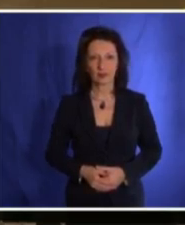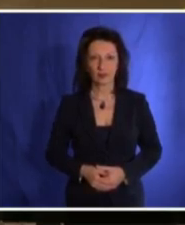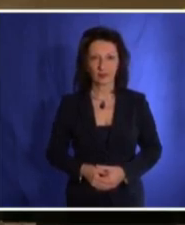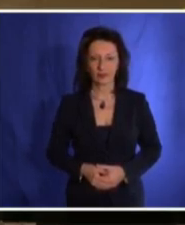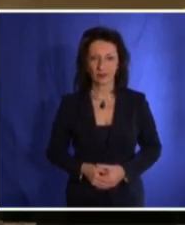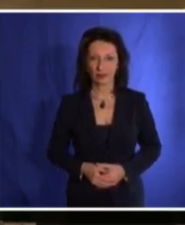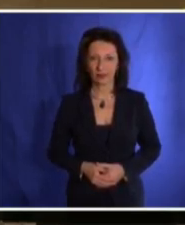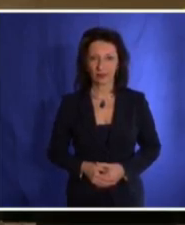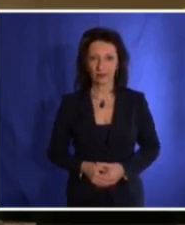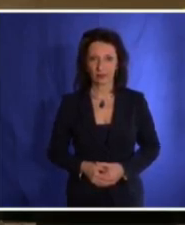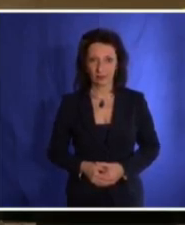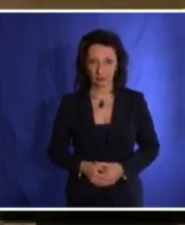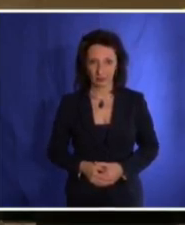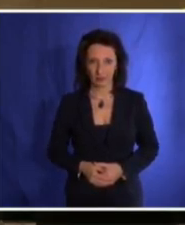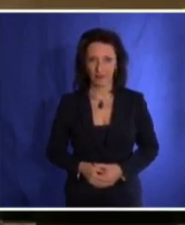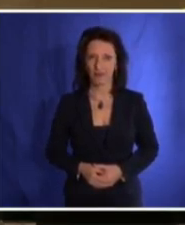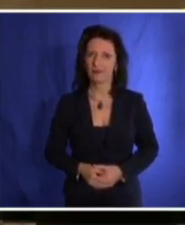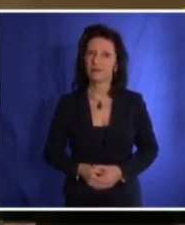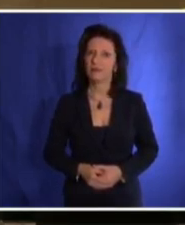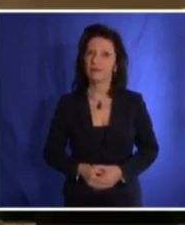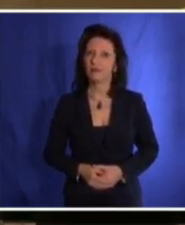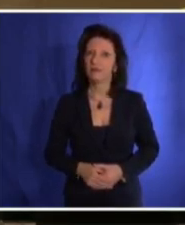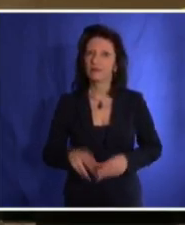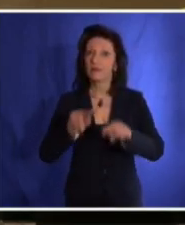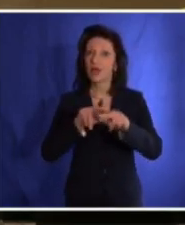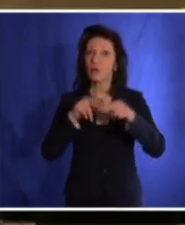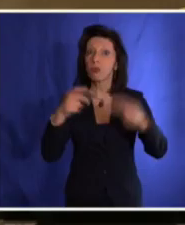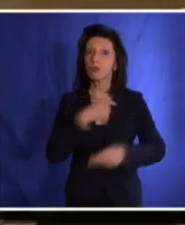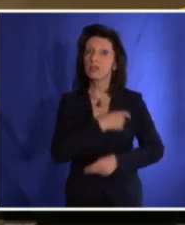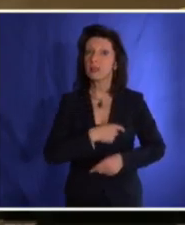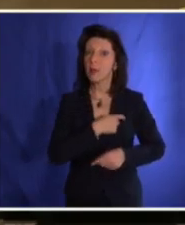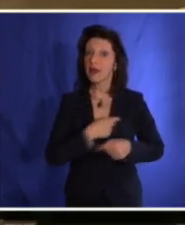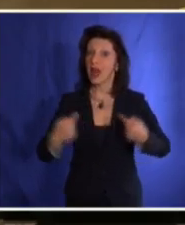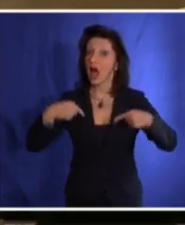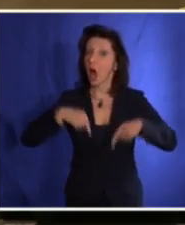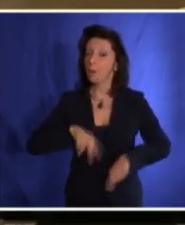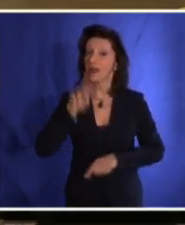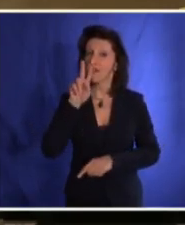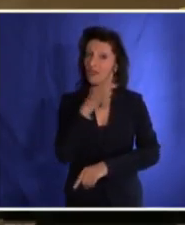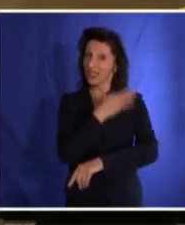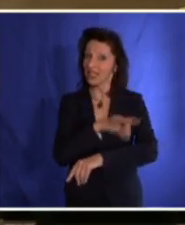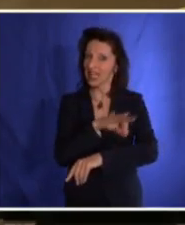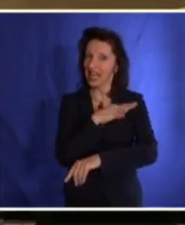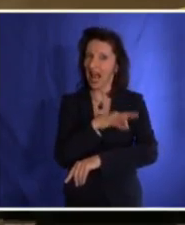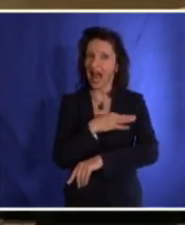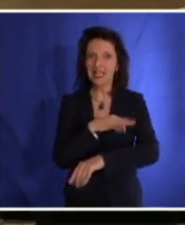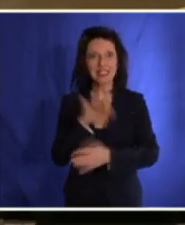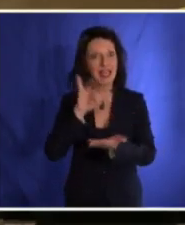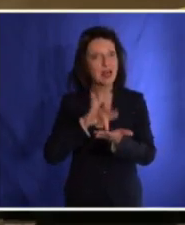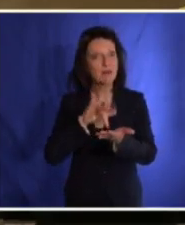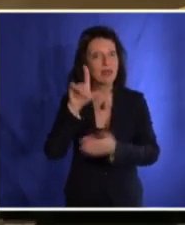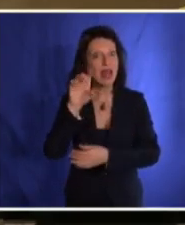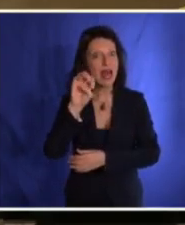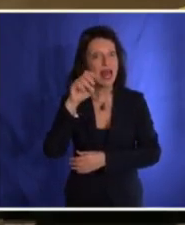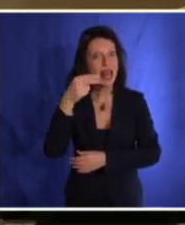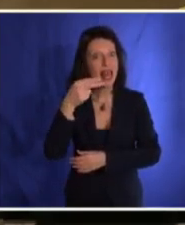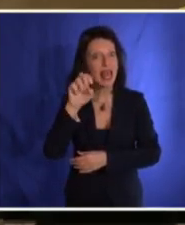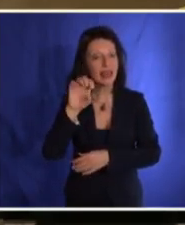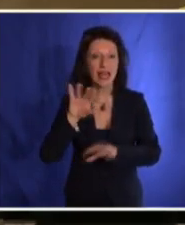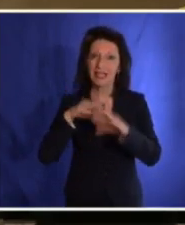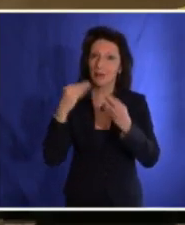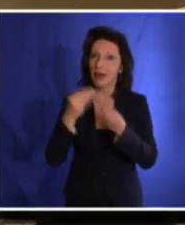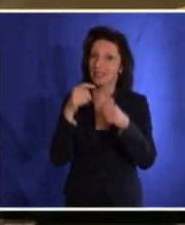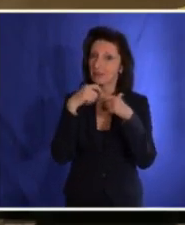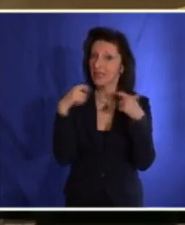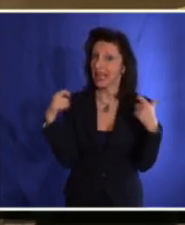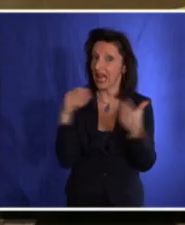Ein herzlicher Gruß gilt auch an unseren Bundesparteiobmann und unseren Vizekanzler Reinhold Mitterlehner mit seinem Generalsekretär